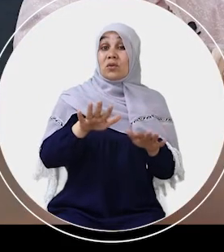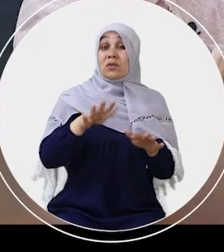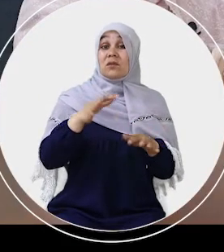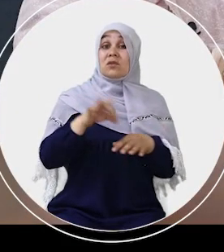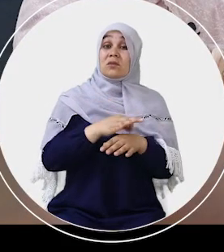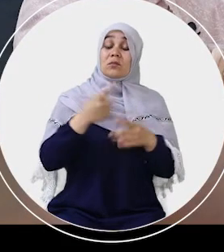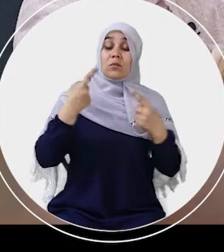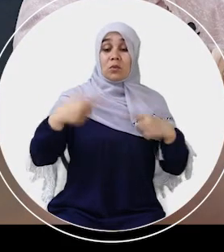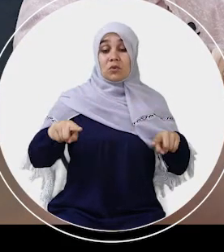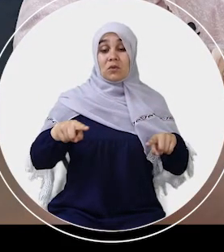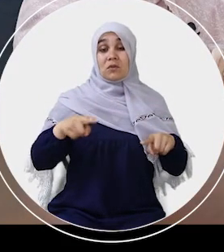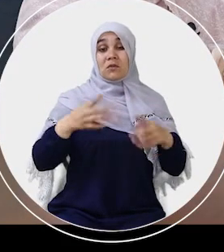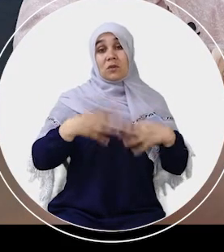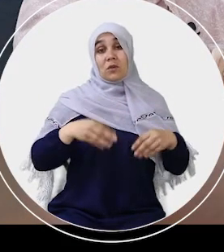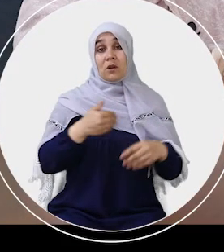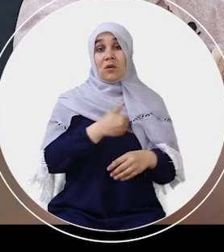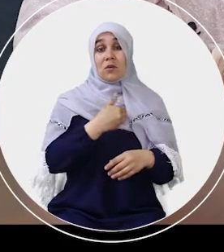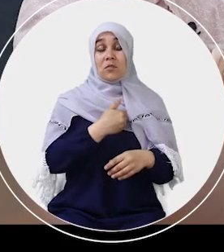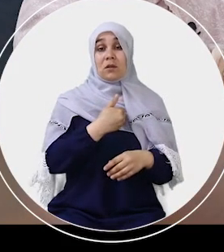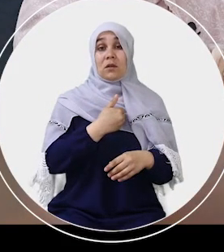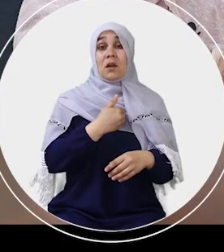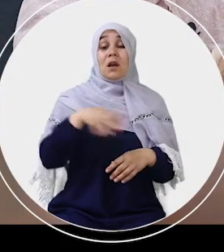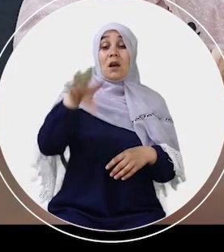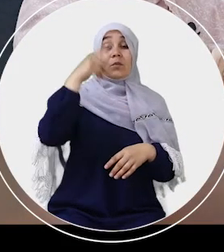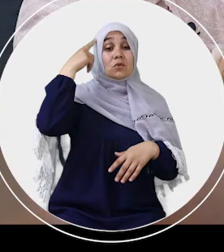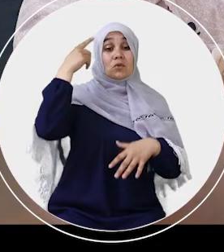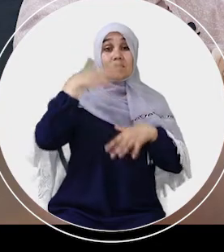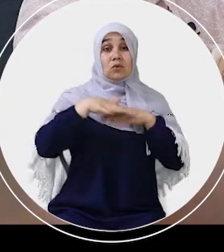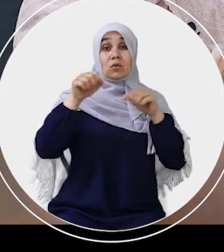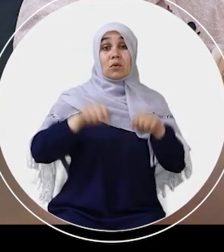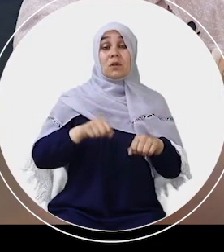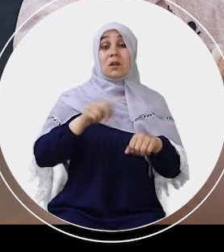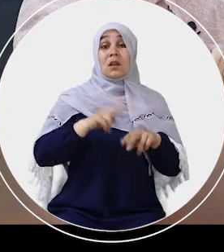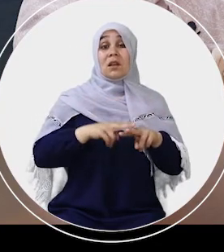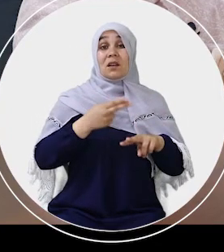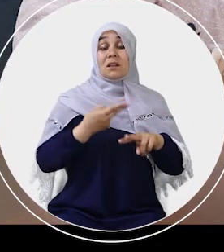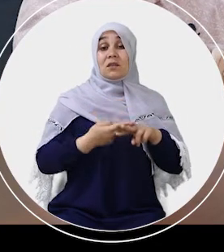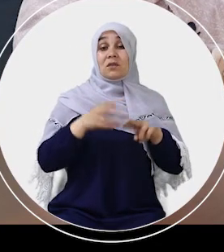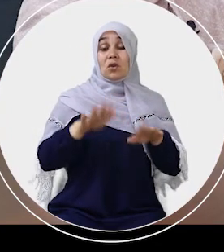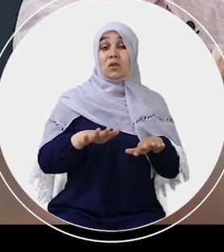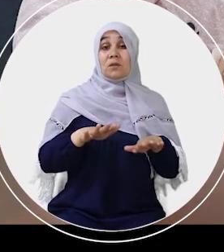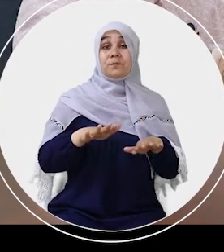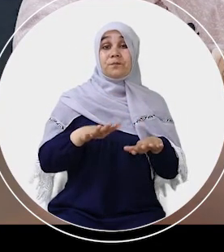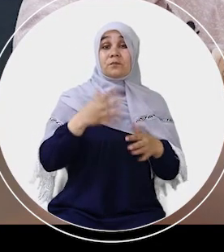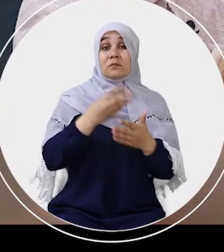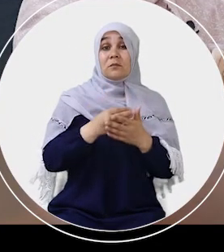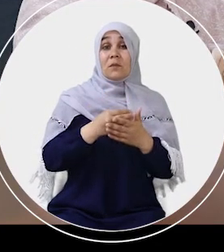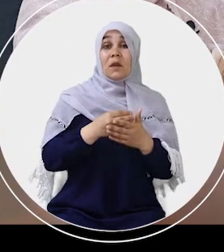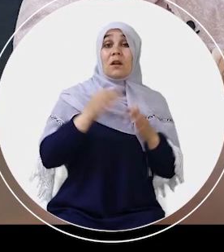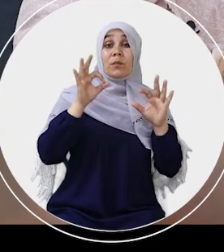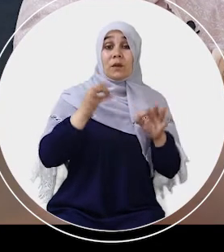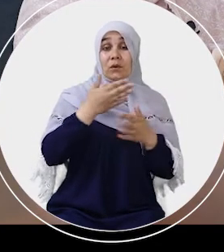boshqacha bo'lishni istayman. Demak, bundan kelib chiqadiki, biroz bo'rttirish bo'lgan bu ayollarning